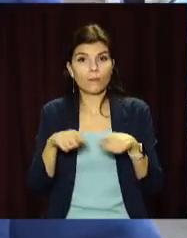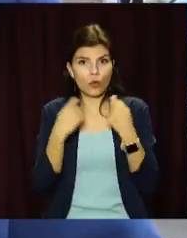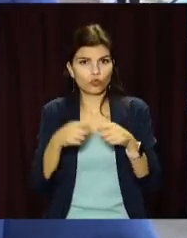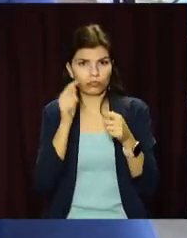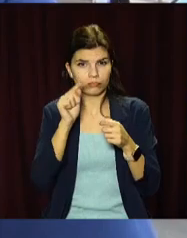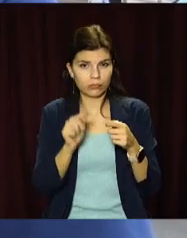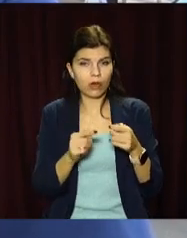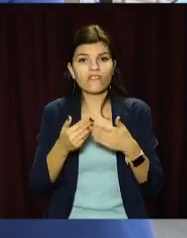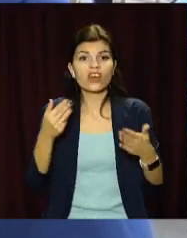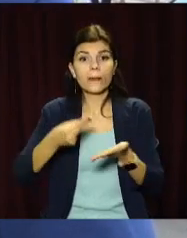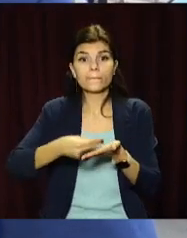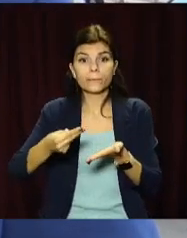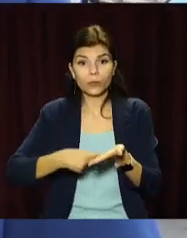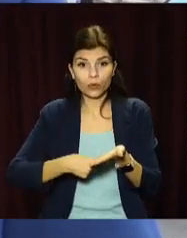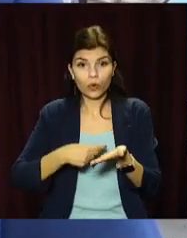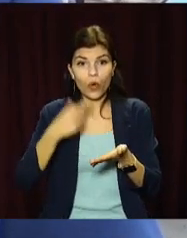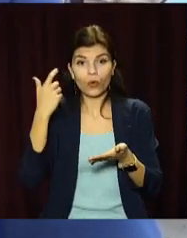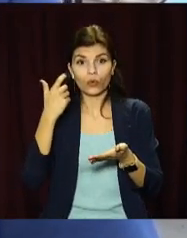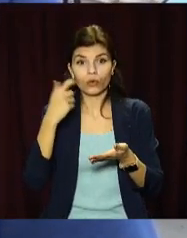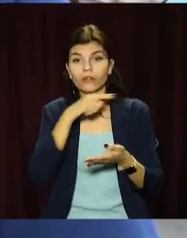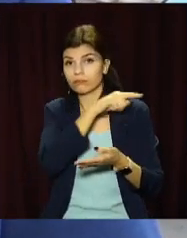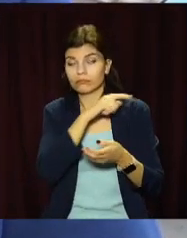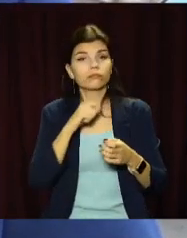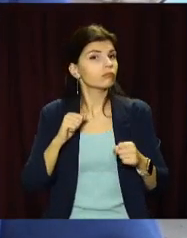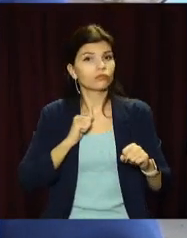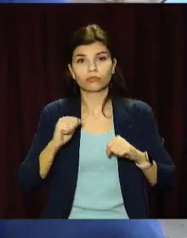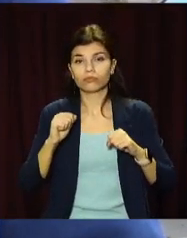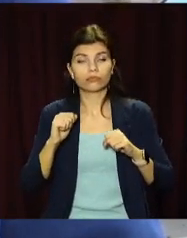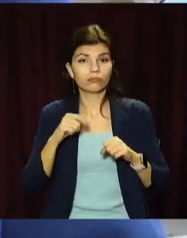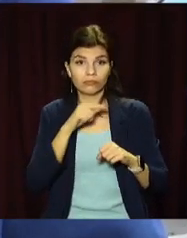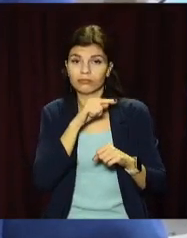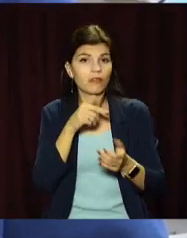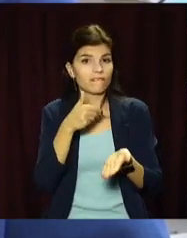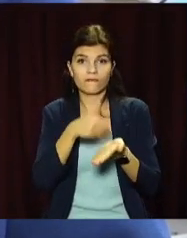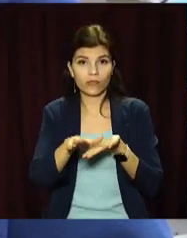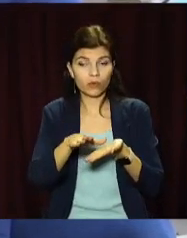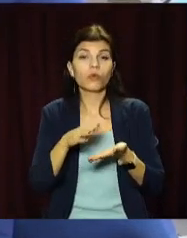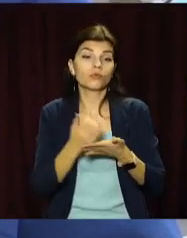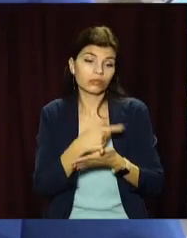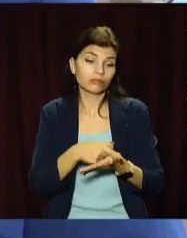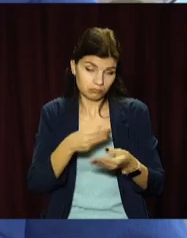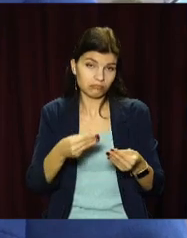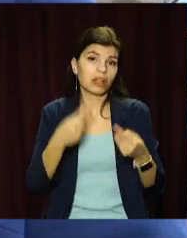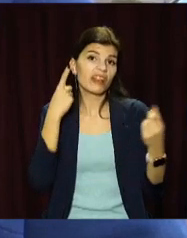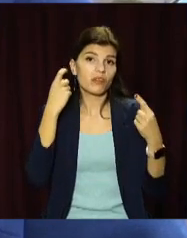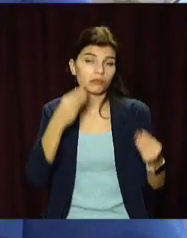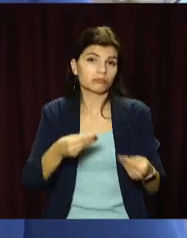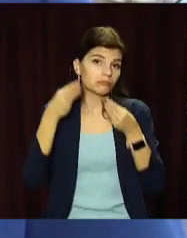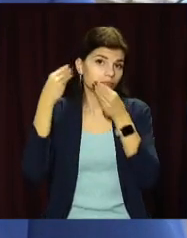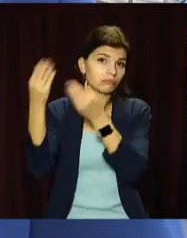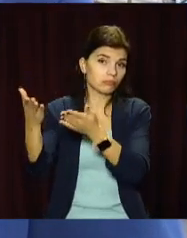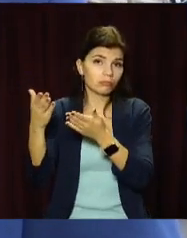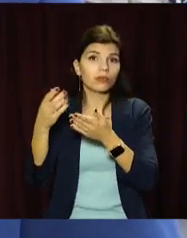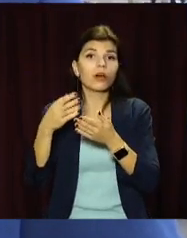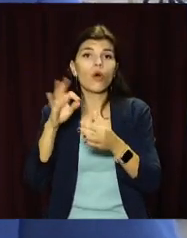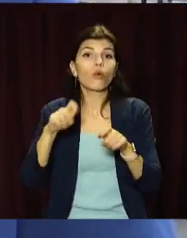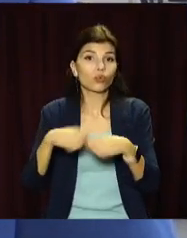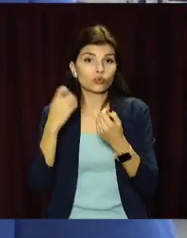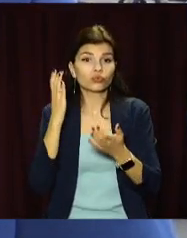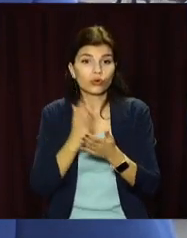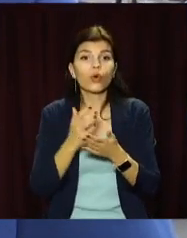від підпису суб'єкт господарювання відмовився, тому ми будемо направляти інформацію щодо порушень